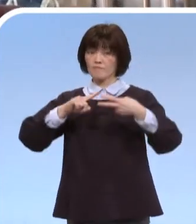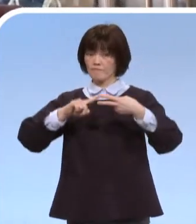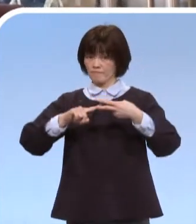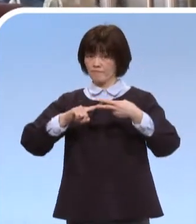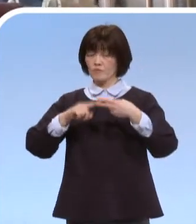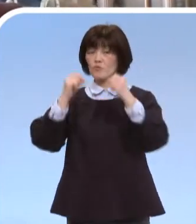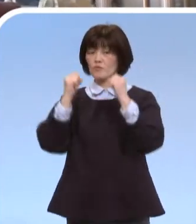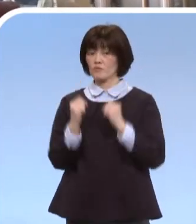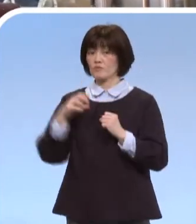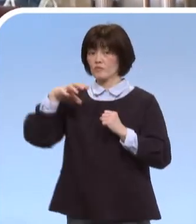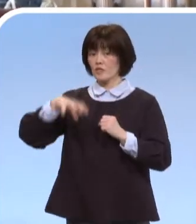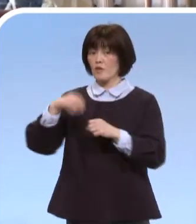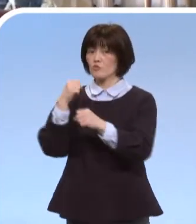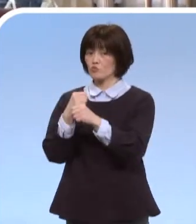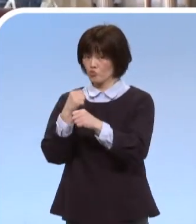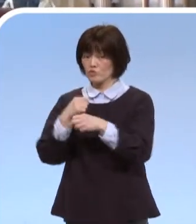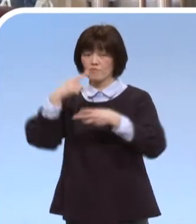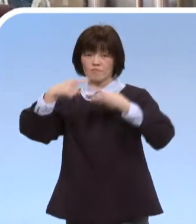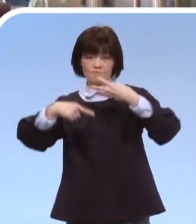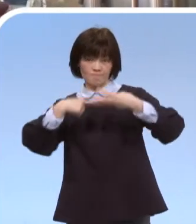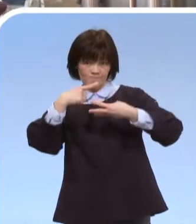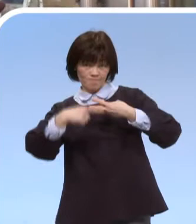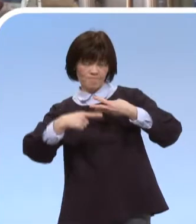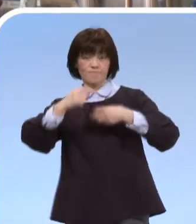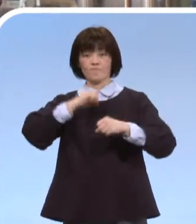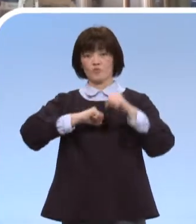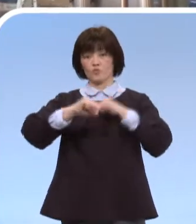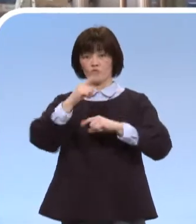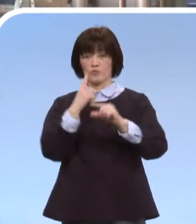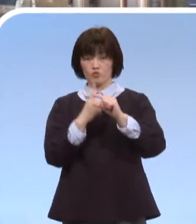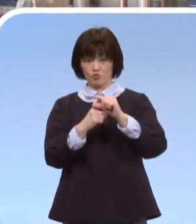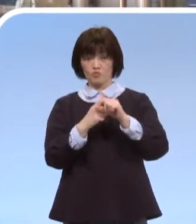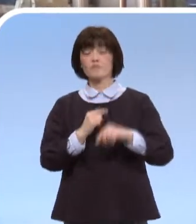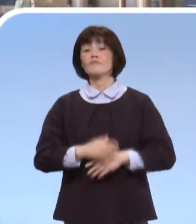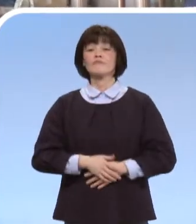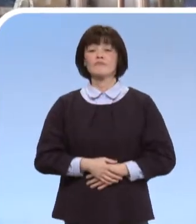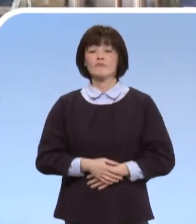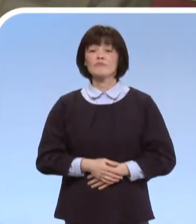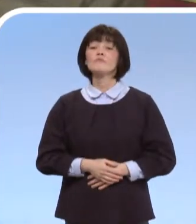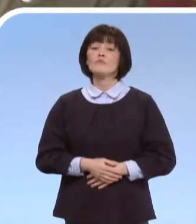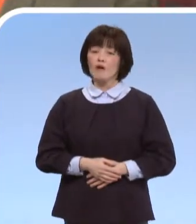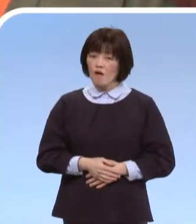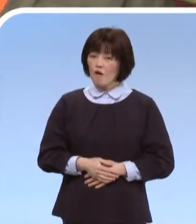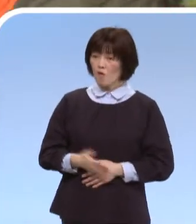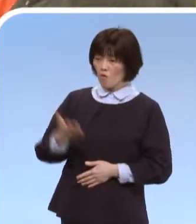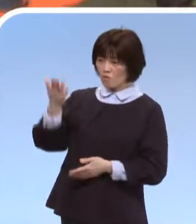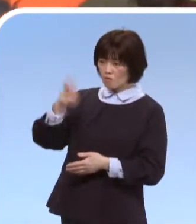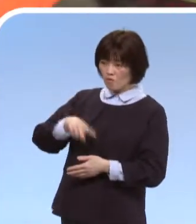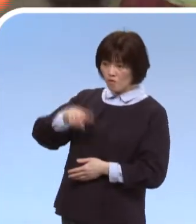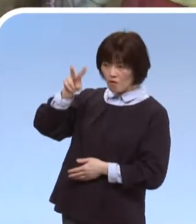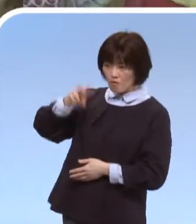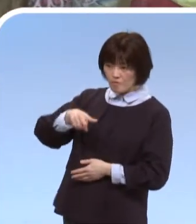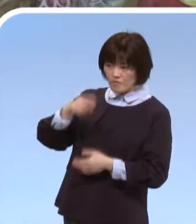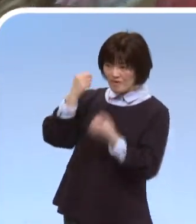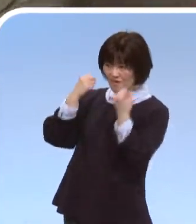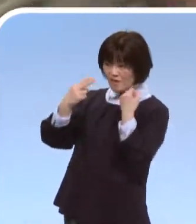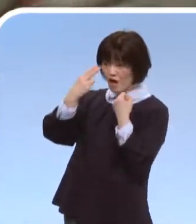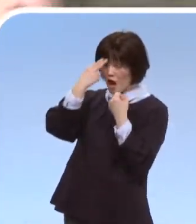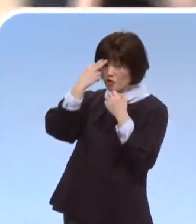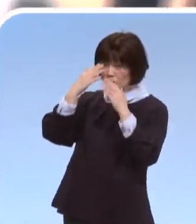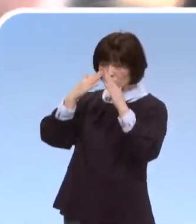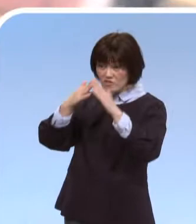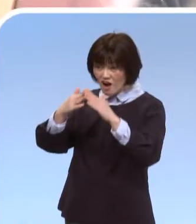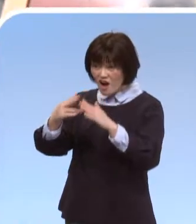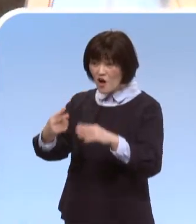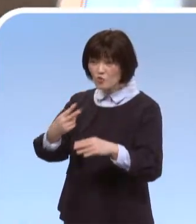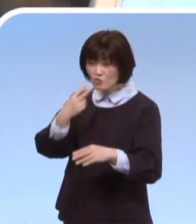と居心地のいい場所作り、場作りですね。それを3つの柱で活動してます。 なんか見た感じこうアートディレ